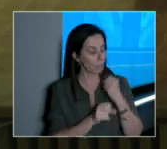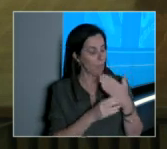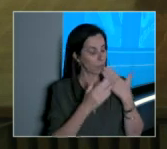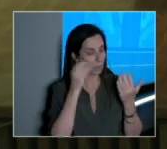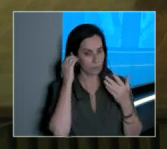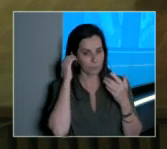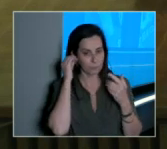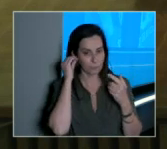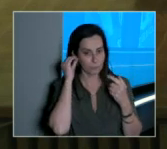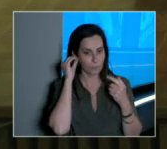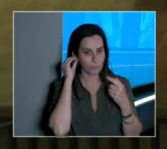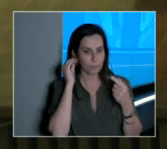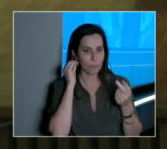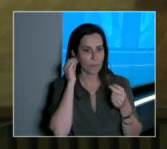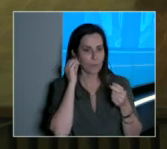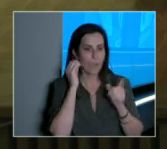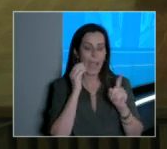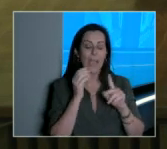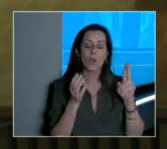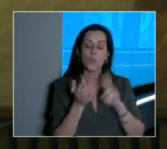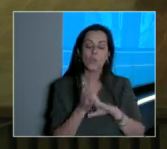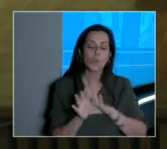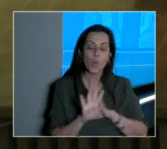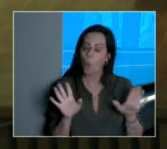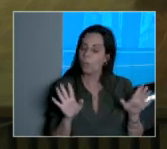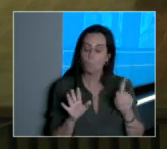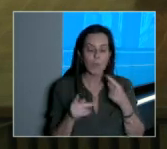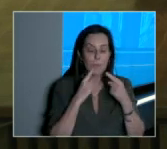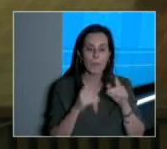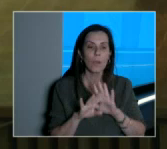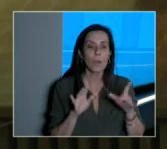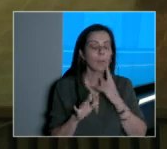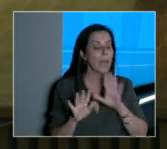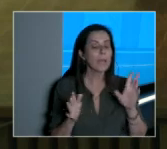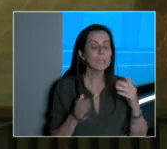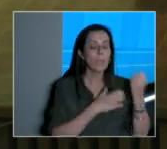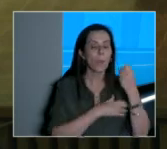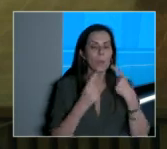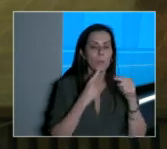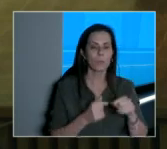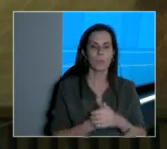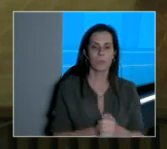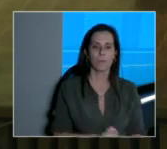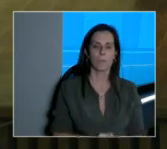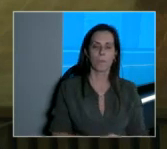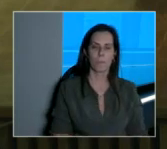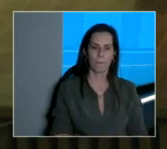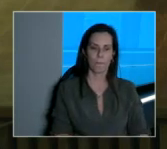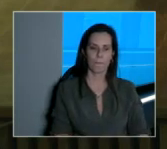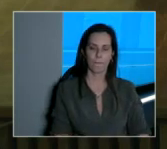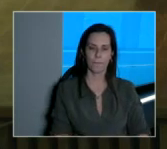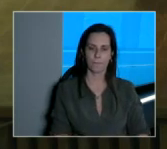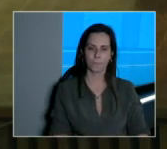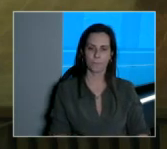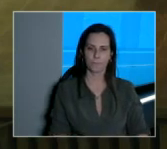בהרכב מיוחד? עדיין לא אמר את דברו. לא, אין לו שום זכות לדון, אז הוא היה צריך לדחות את העתירה על הסף. הוא יגיד, אין לי סמכות לדון בזה. בסדר, כן, זריז, כי אנחנו צריכים